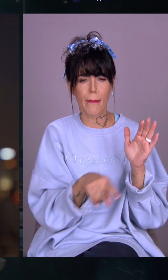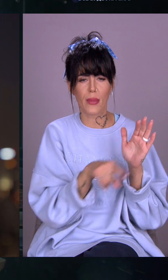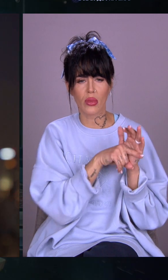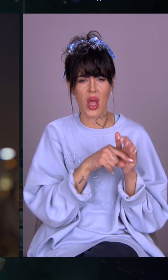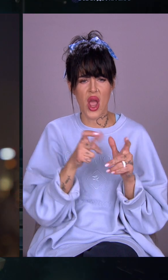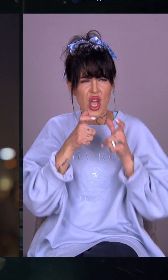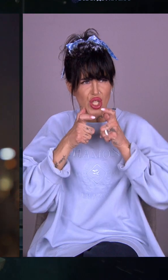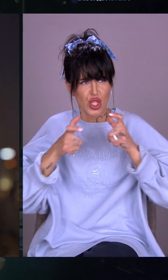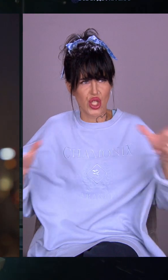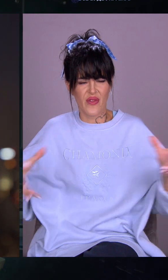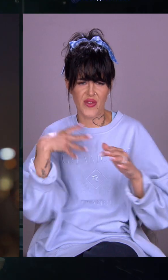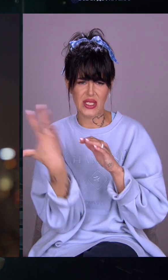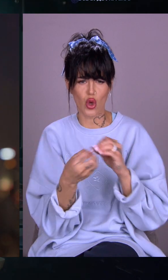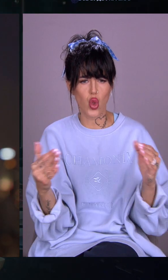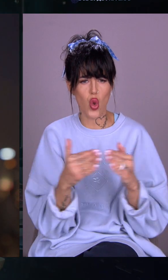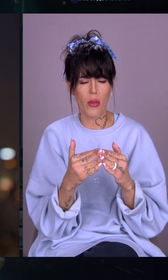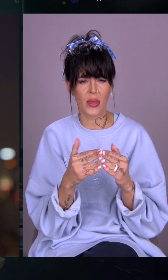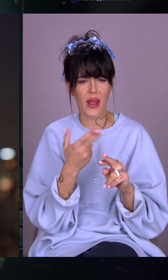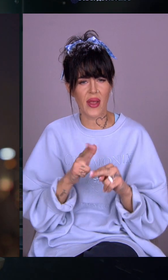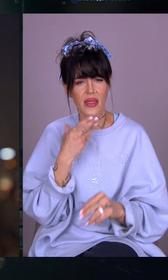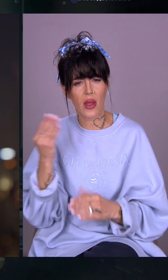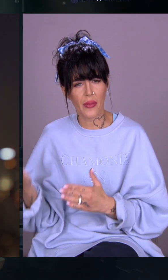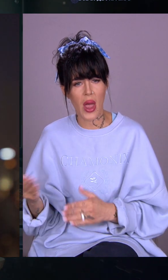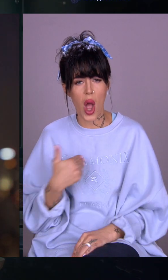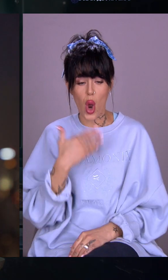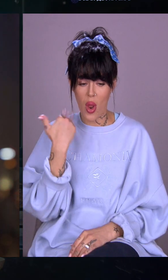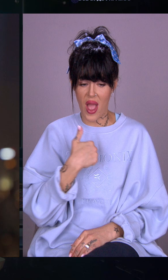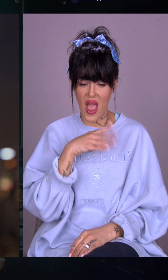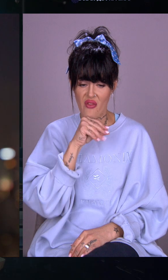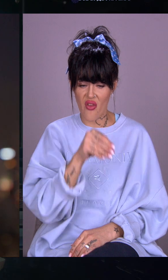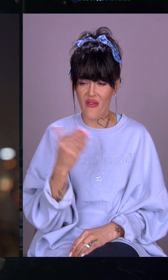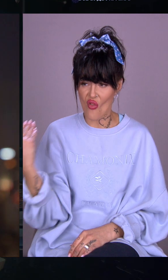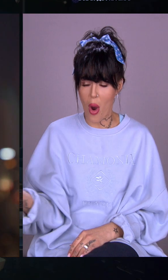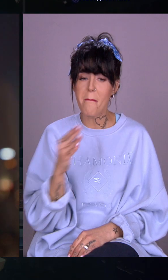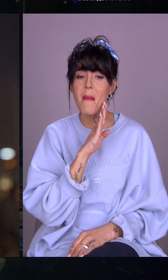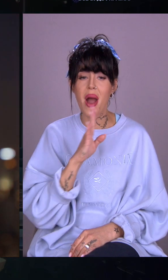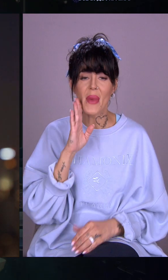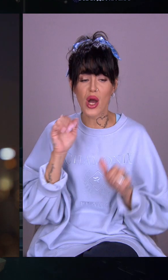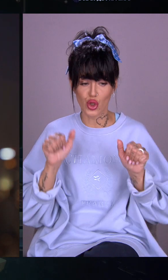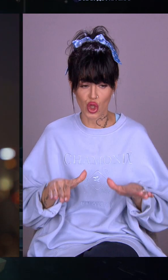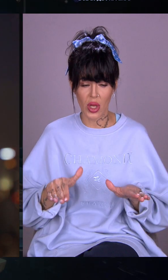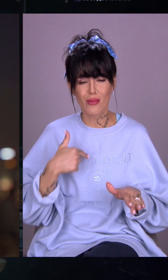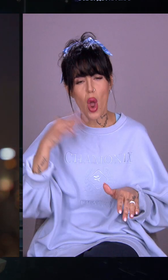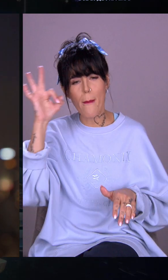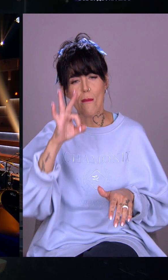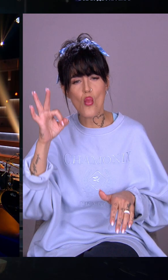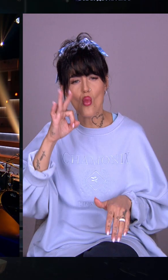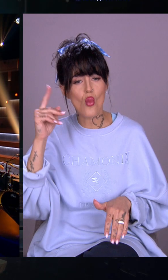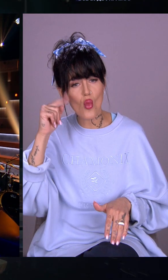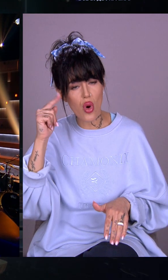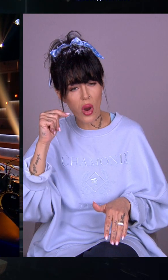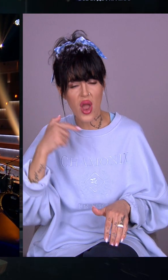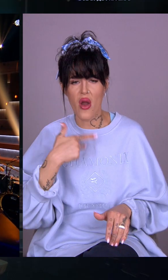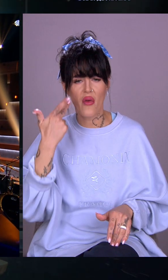хату. Коли я коментую мамині рішення щодо мультиків,